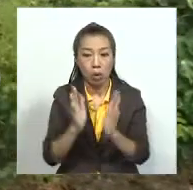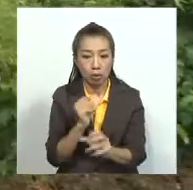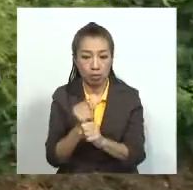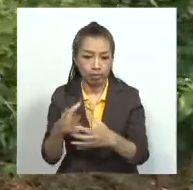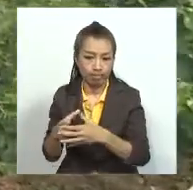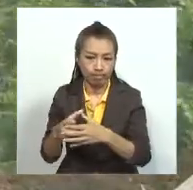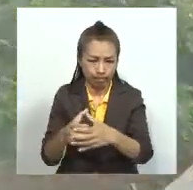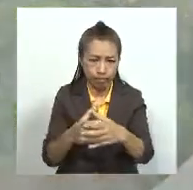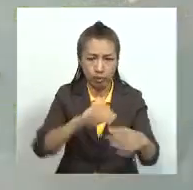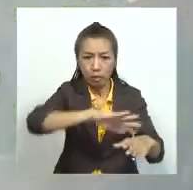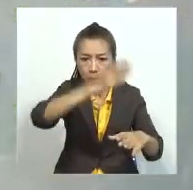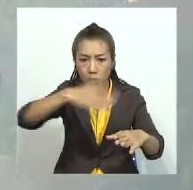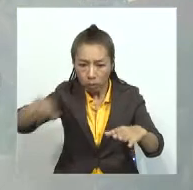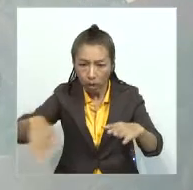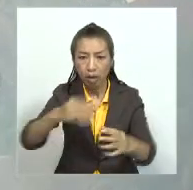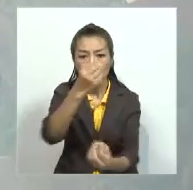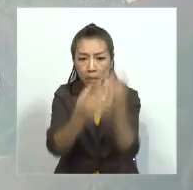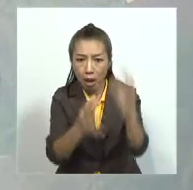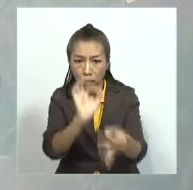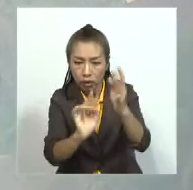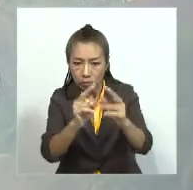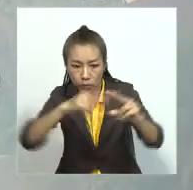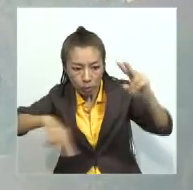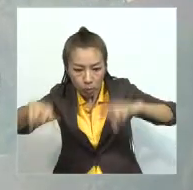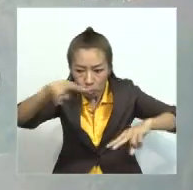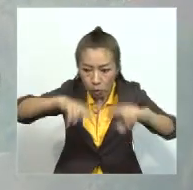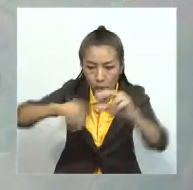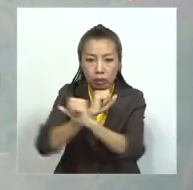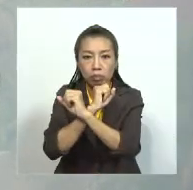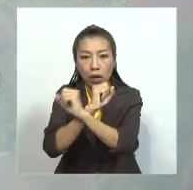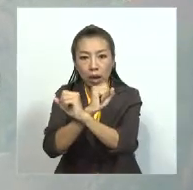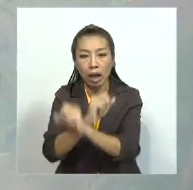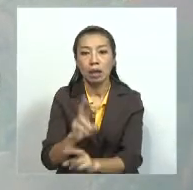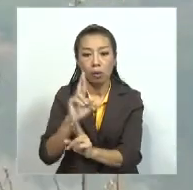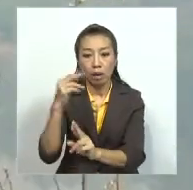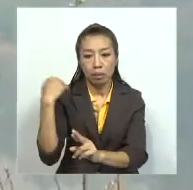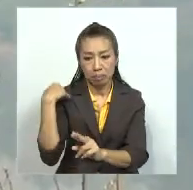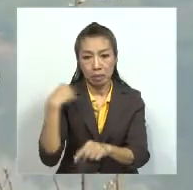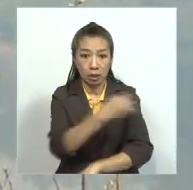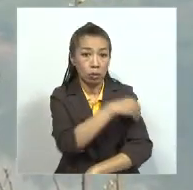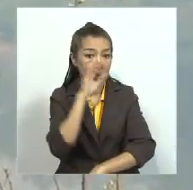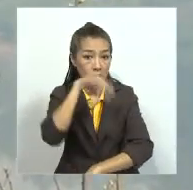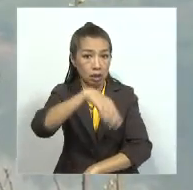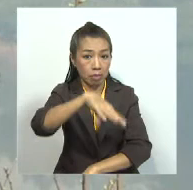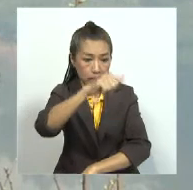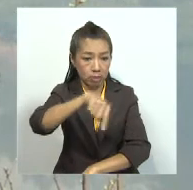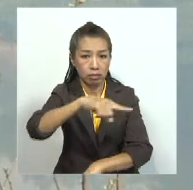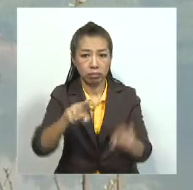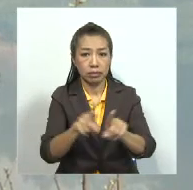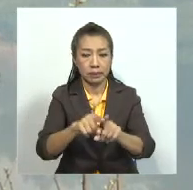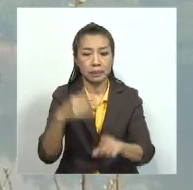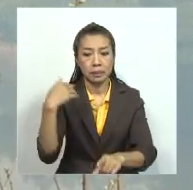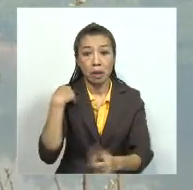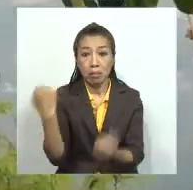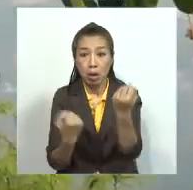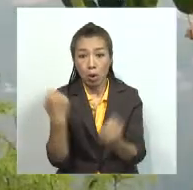ในการออกลาดตระเวนในเรื่องของการเฝ้าระวังไฟป่านะคะรวมถึงในเขตเทศบาลเองก็มีการออกร